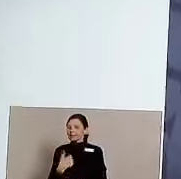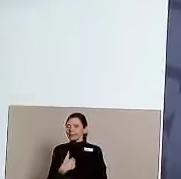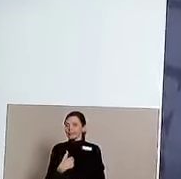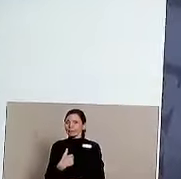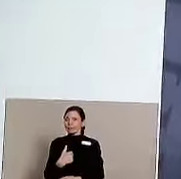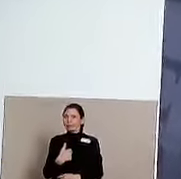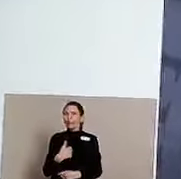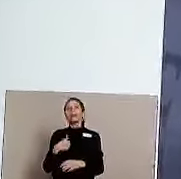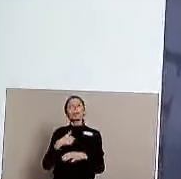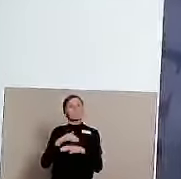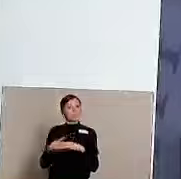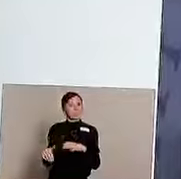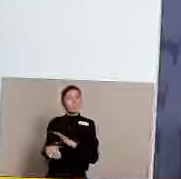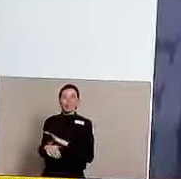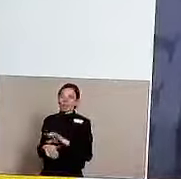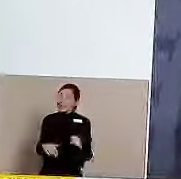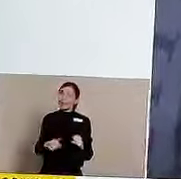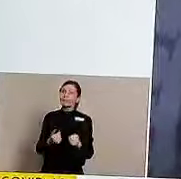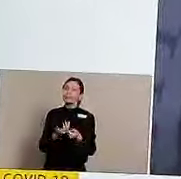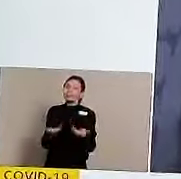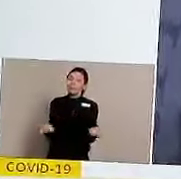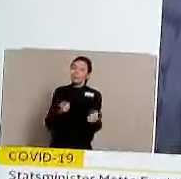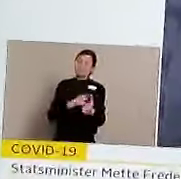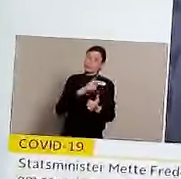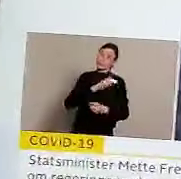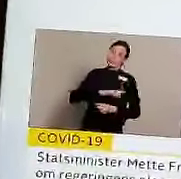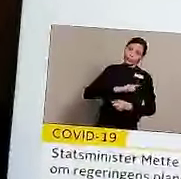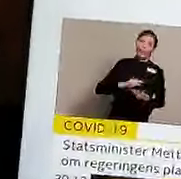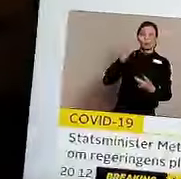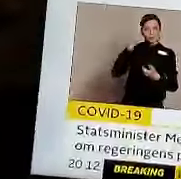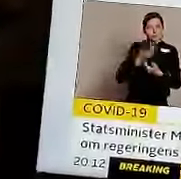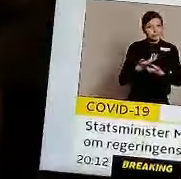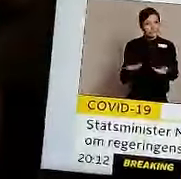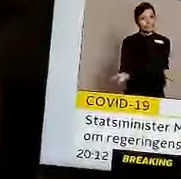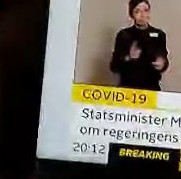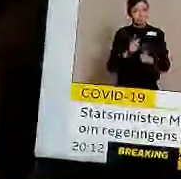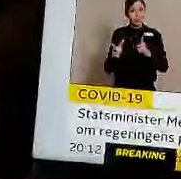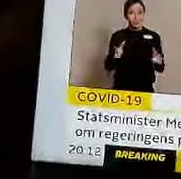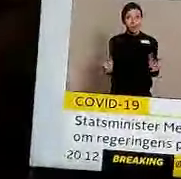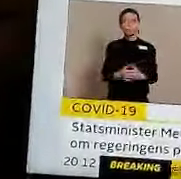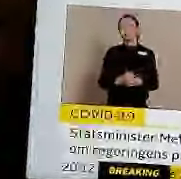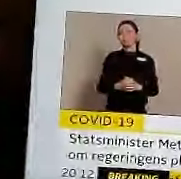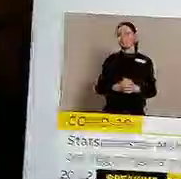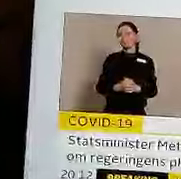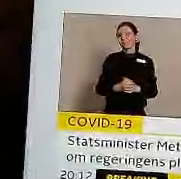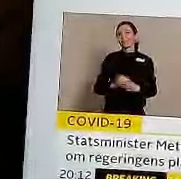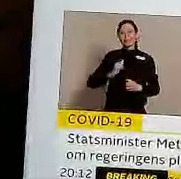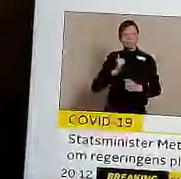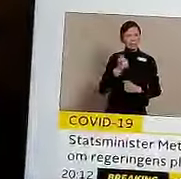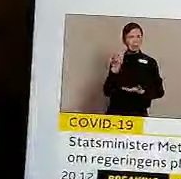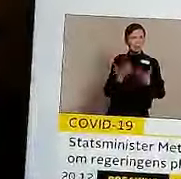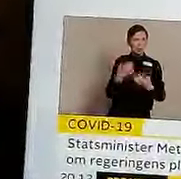في الحضانات، وأيضا الأطفال الذين لا يعرفون يعني